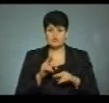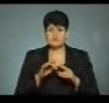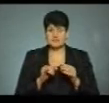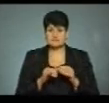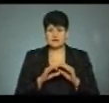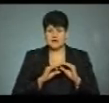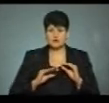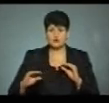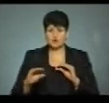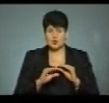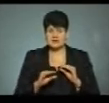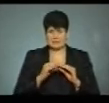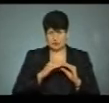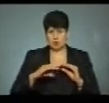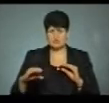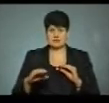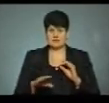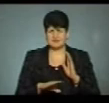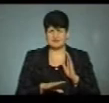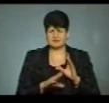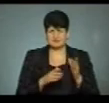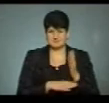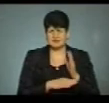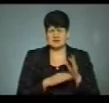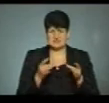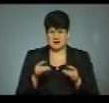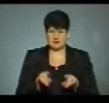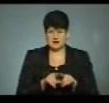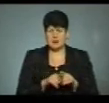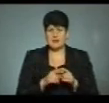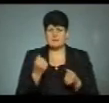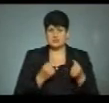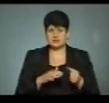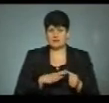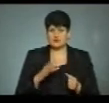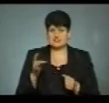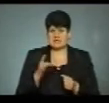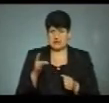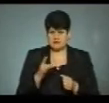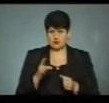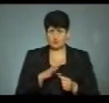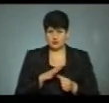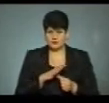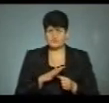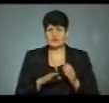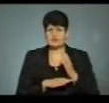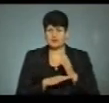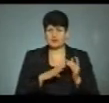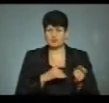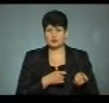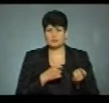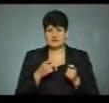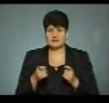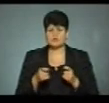Доска приїхала сирою. Машина, яка привезла деревину, була рівенська. Це ще раз вказує на те, що дерево було доставлено прямо